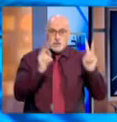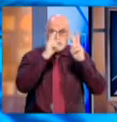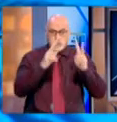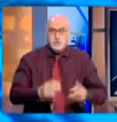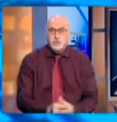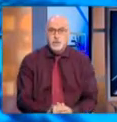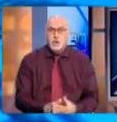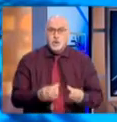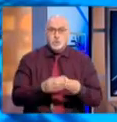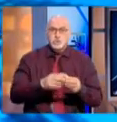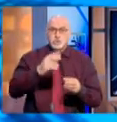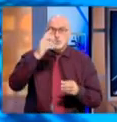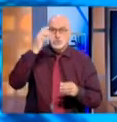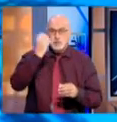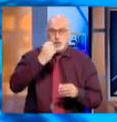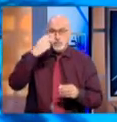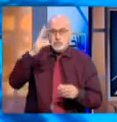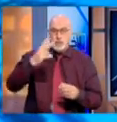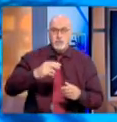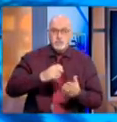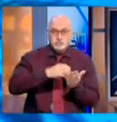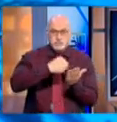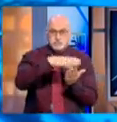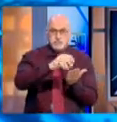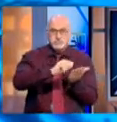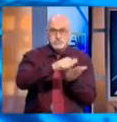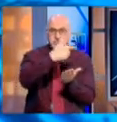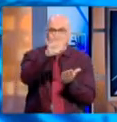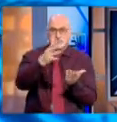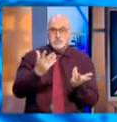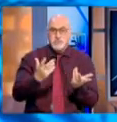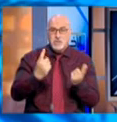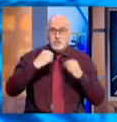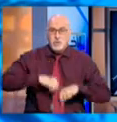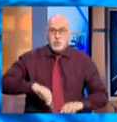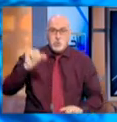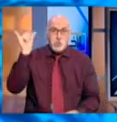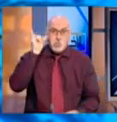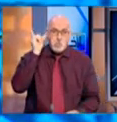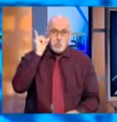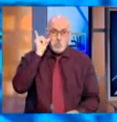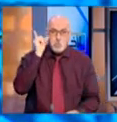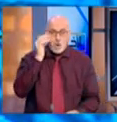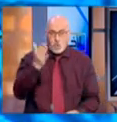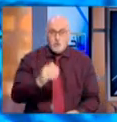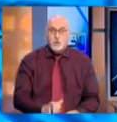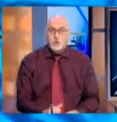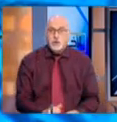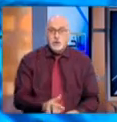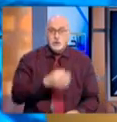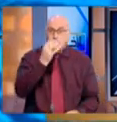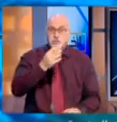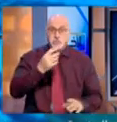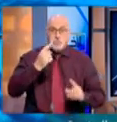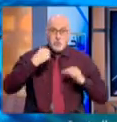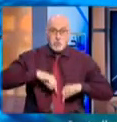اللجنة الصحراوية للموظفين والعمال المطرودين بشكل تعسفي من طرف الدولة المغربية بتواصل الانتهاكات